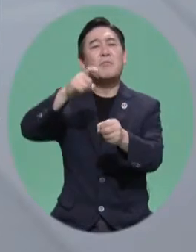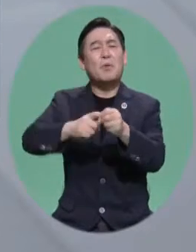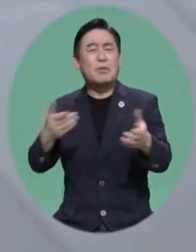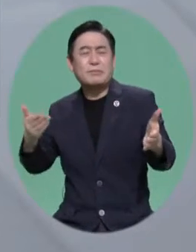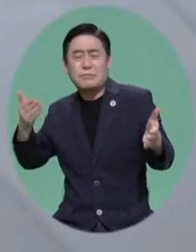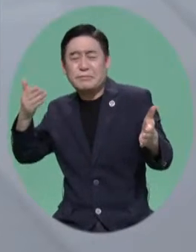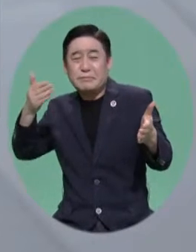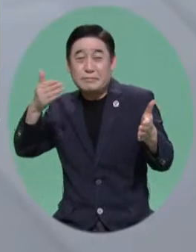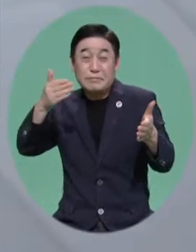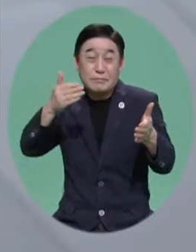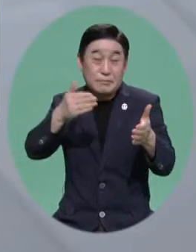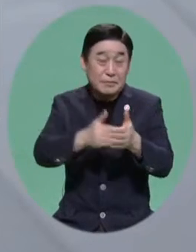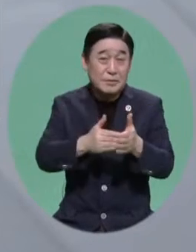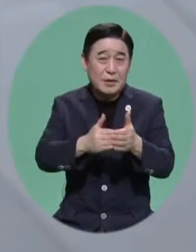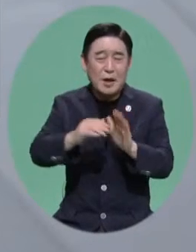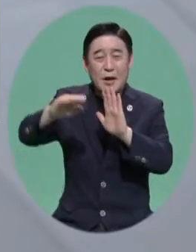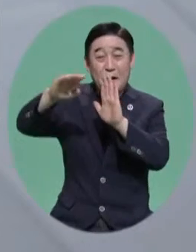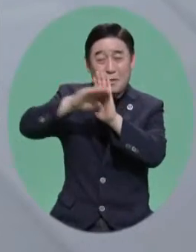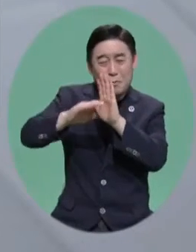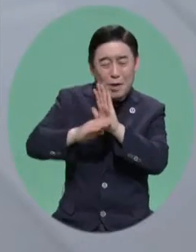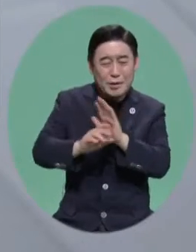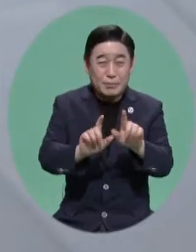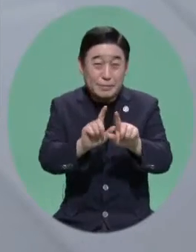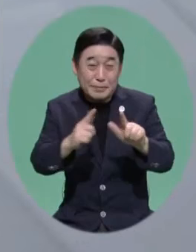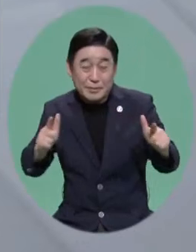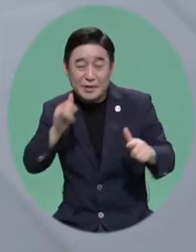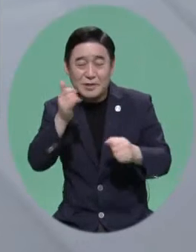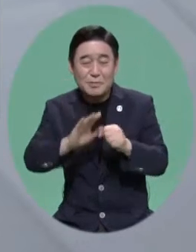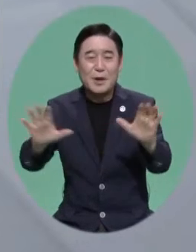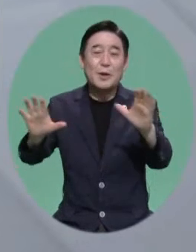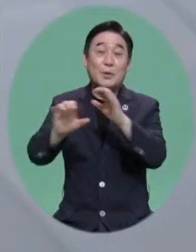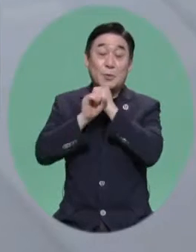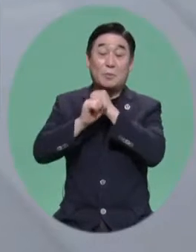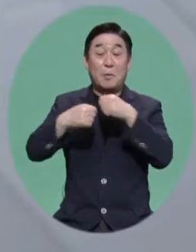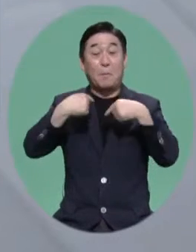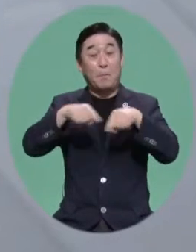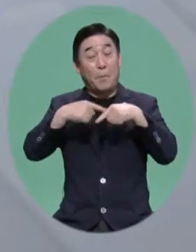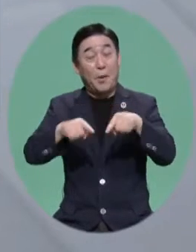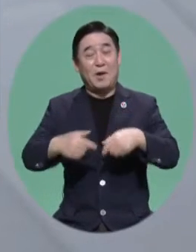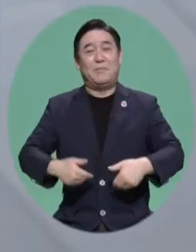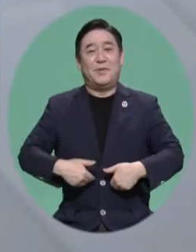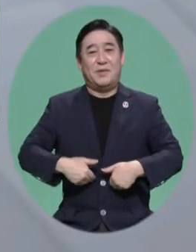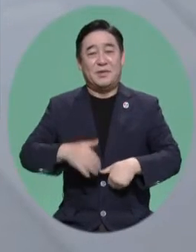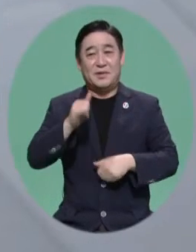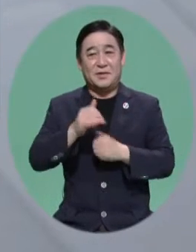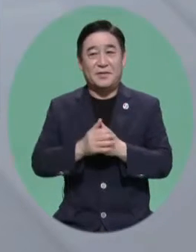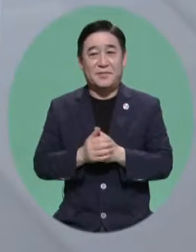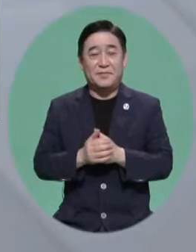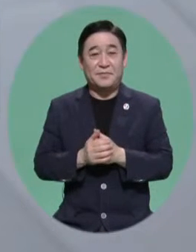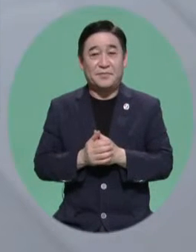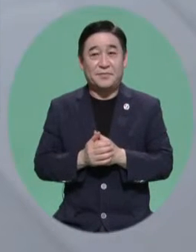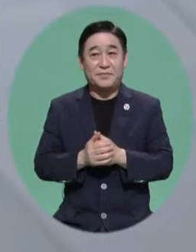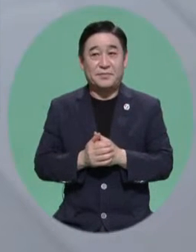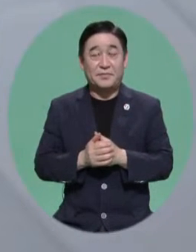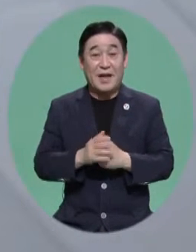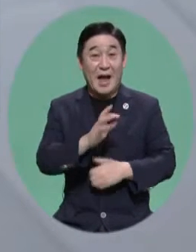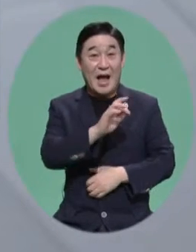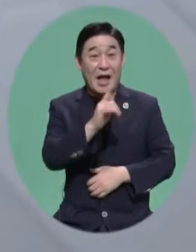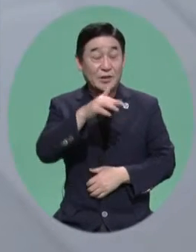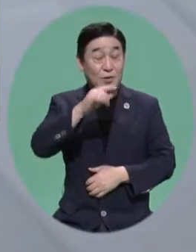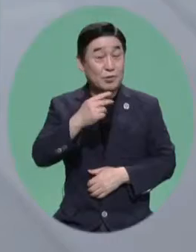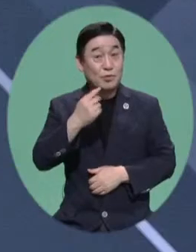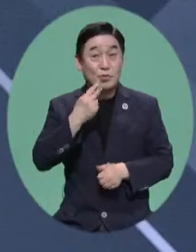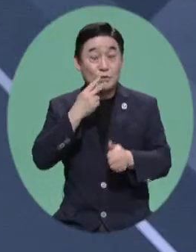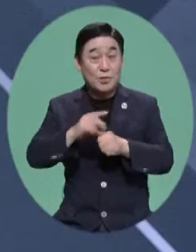뭐 과정은 다양하니까 이런저런 정책들을 종합적으로 평가해서 방관 해야 되겠지 4 안철수 고 발언 거 신청하였습니다